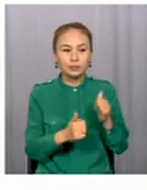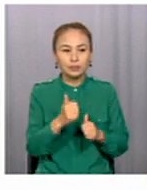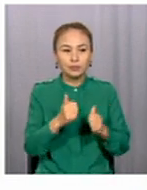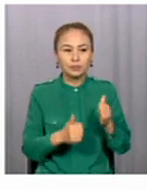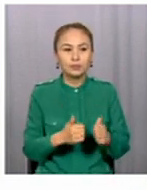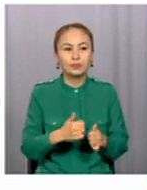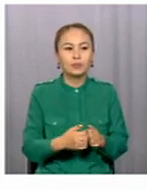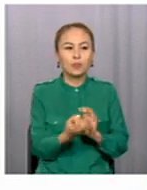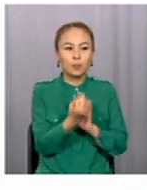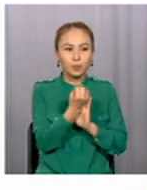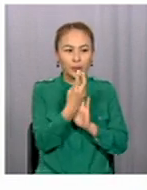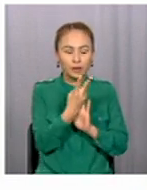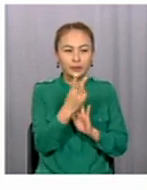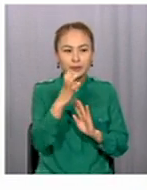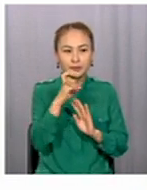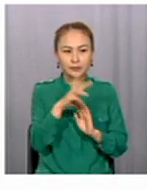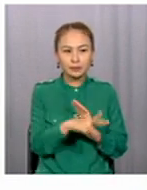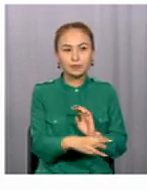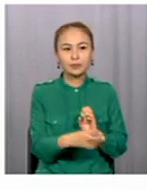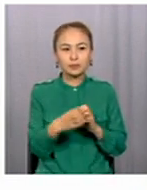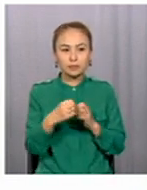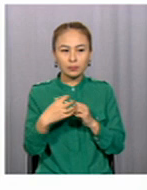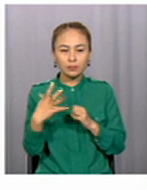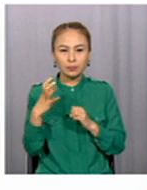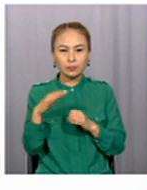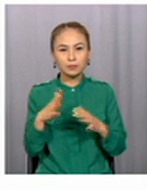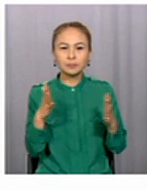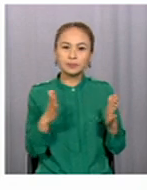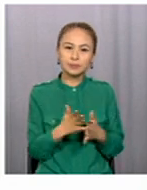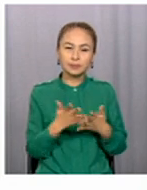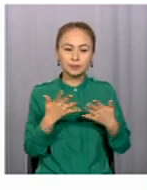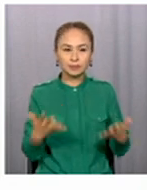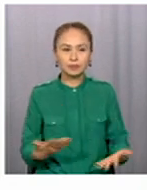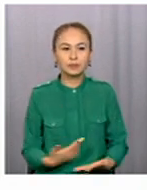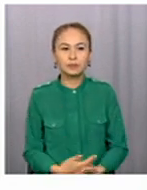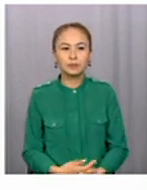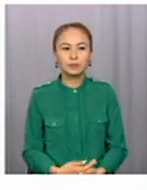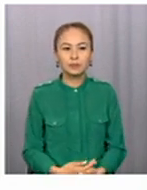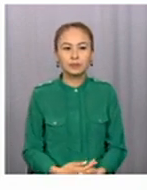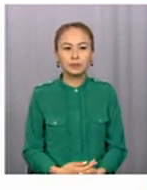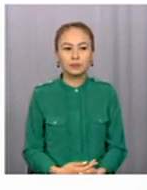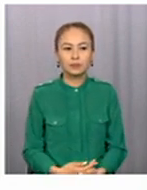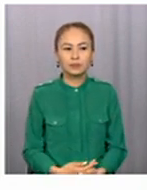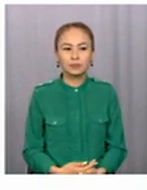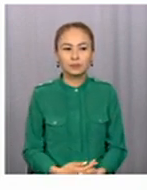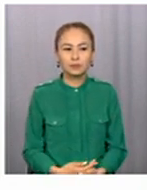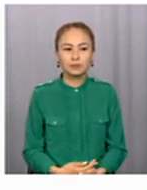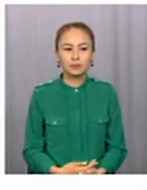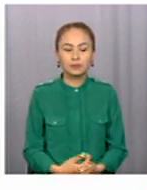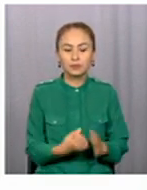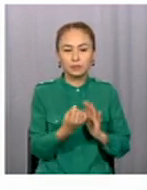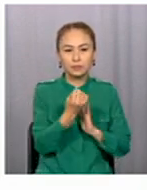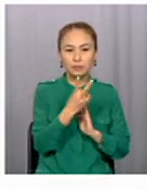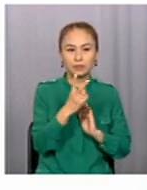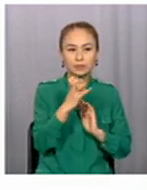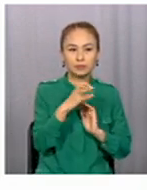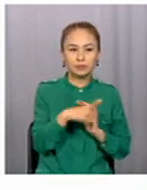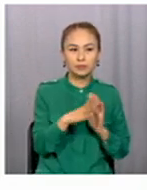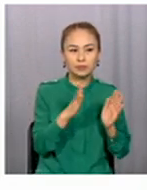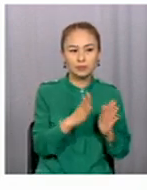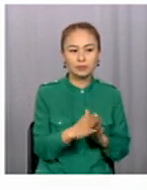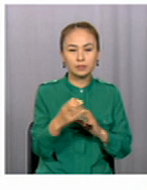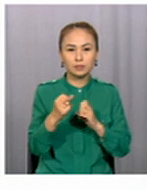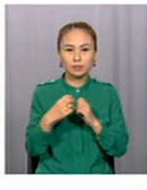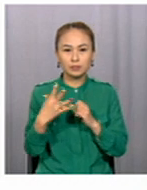салыстырайық. 12 сантиметр 15 сантиметрден артық па әлде кем бе? Дұрыс айтасындар, 12 сантиметр